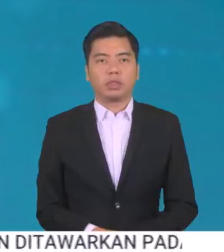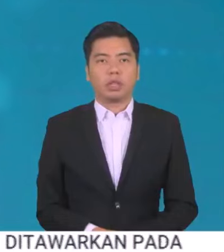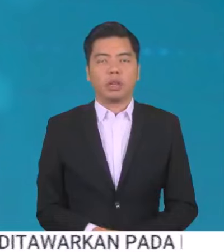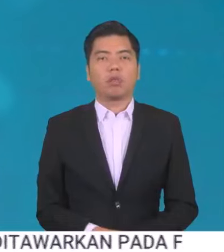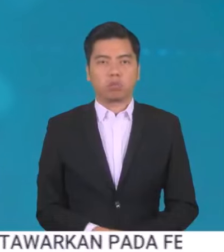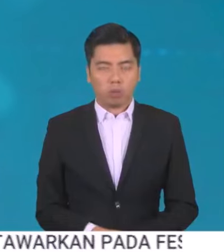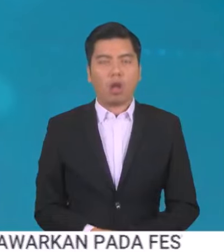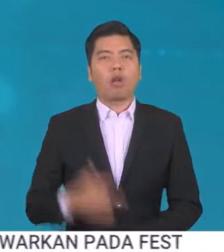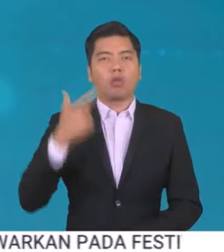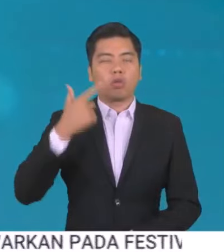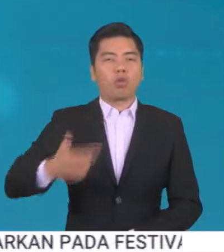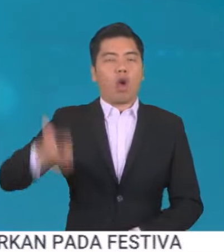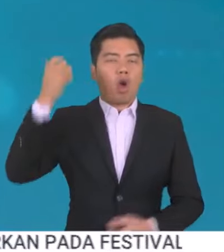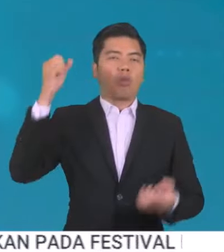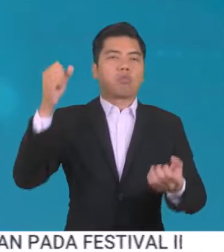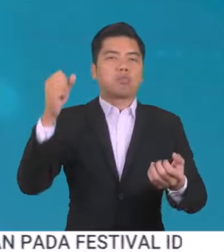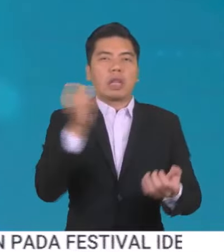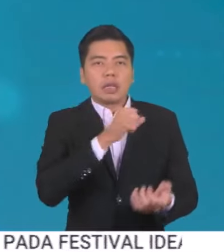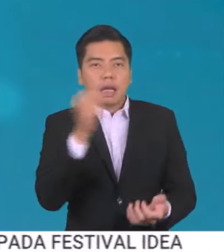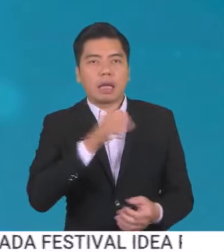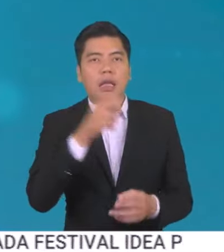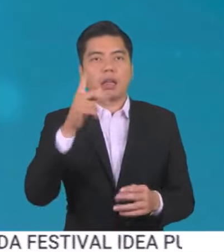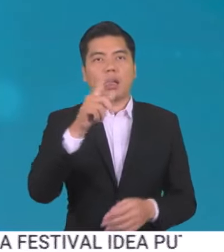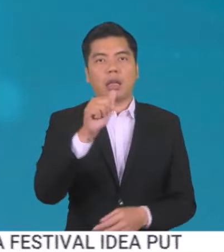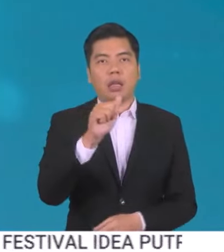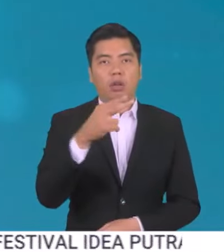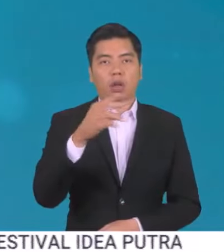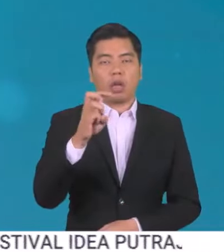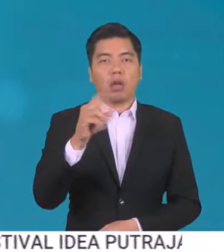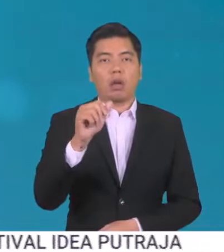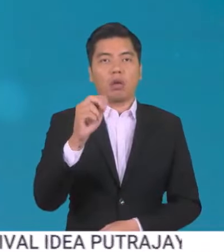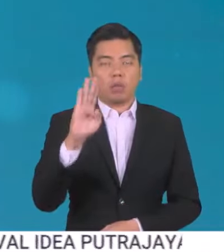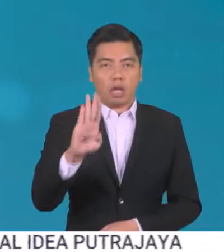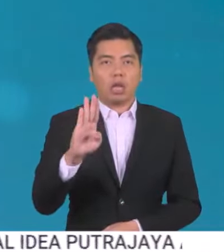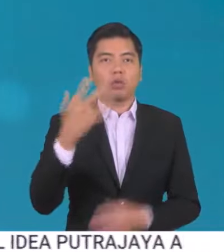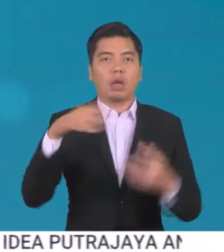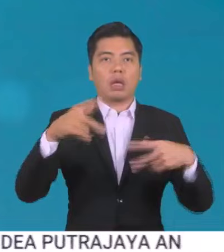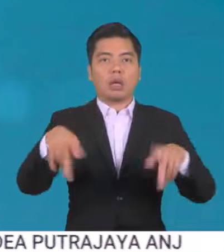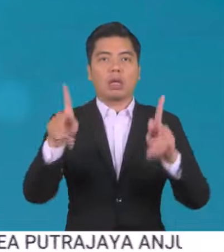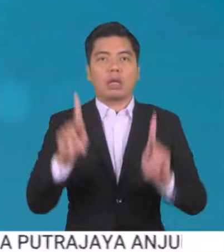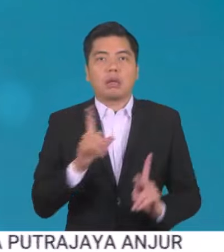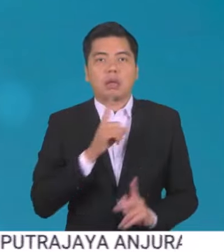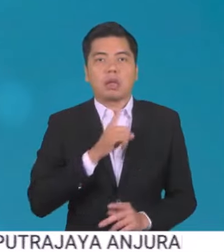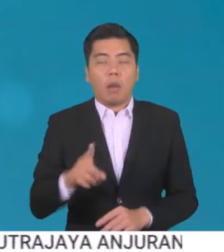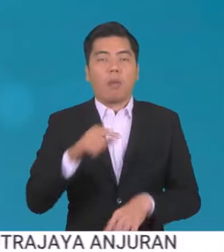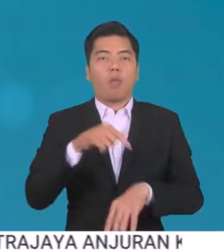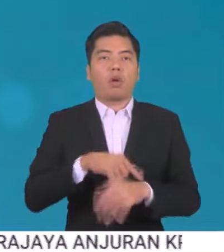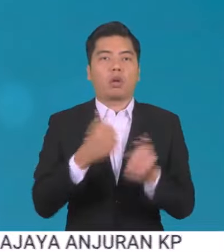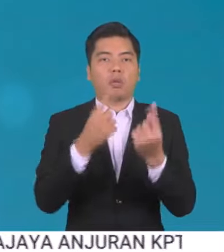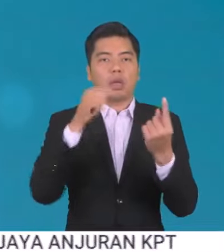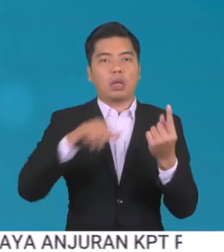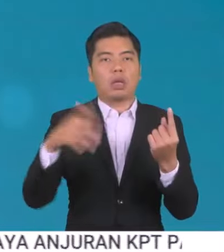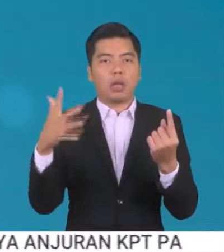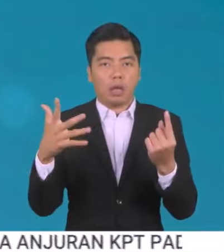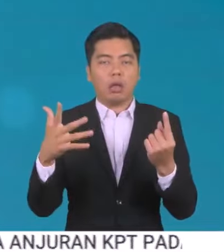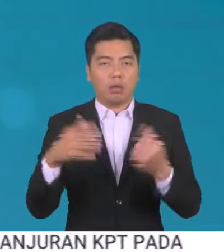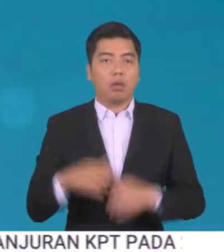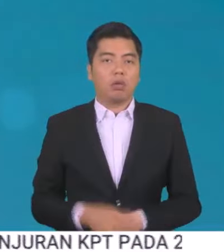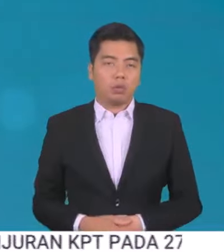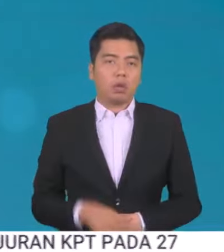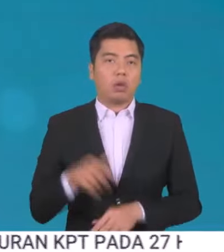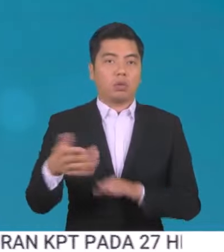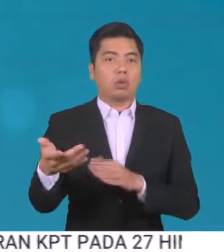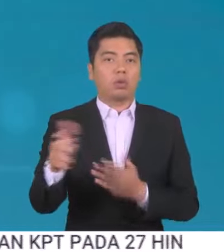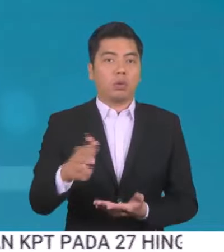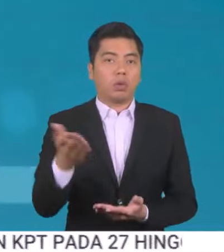Legenda muzik Tan Sri Ahmad Nawab selamat dikebumikan di tanah perkuburan Islam Raudatul pada pukul 11.15 pagi.